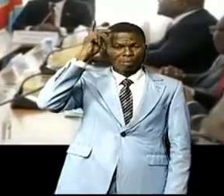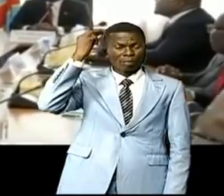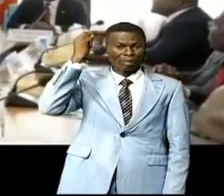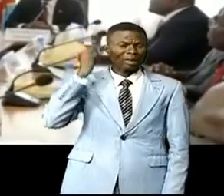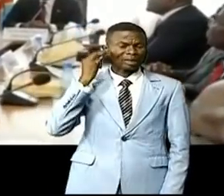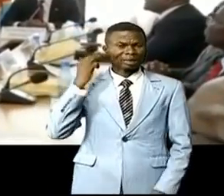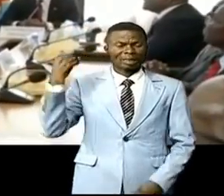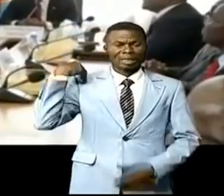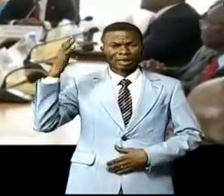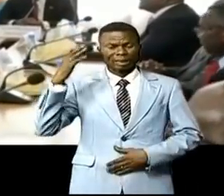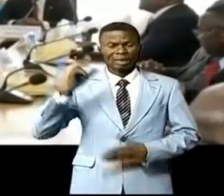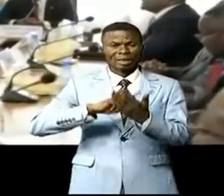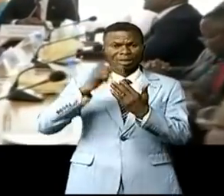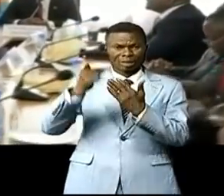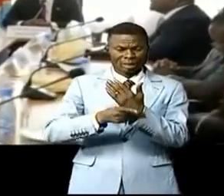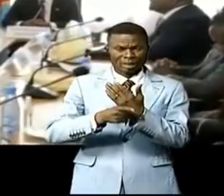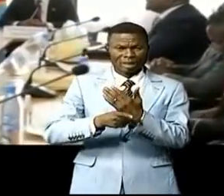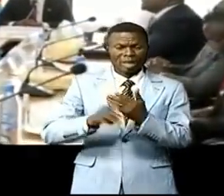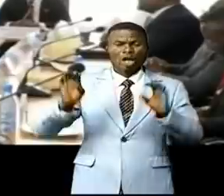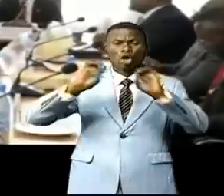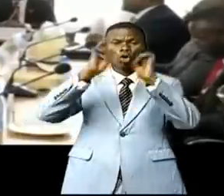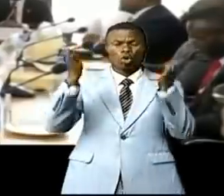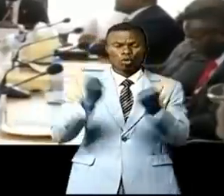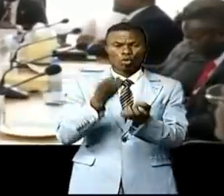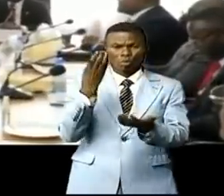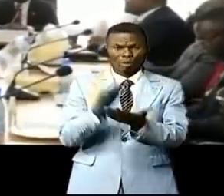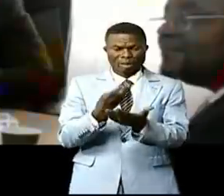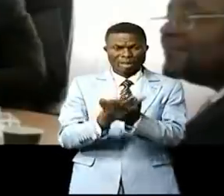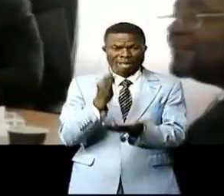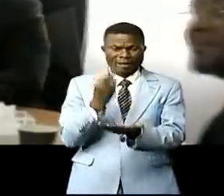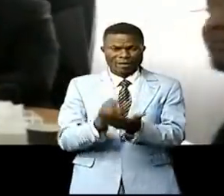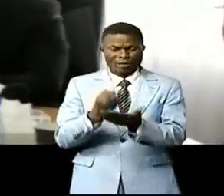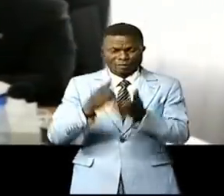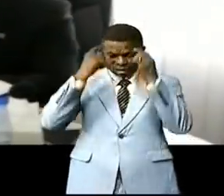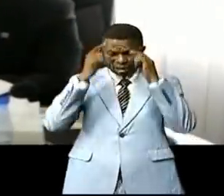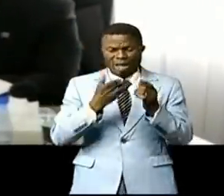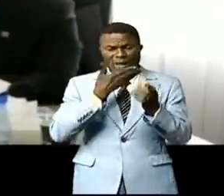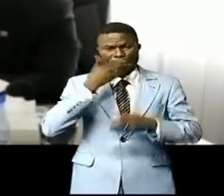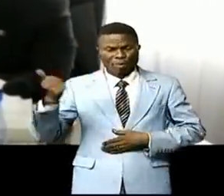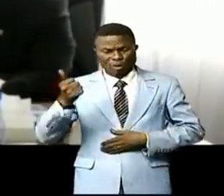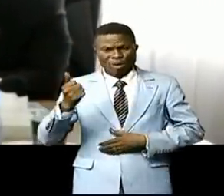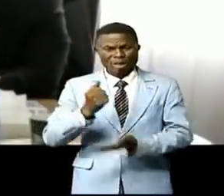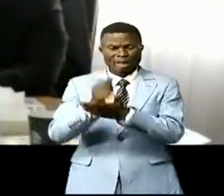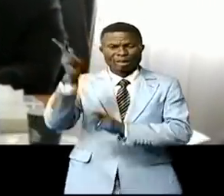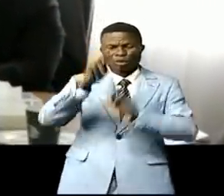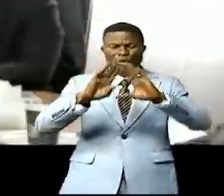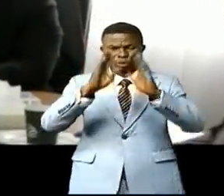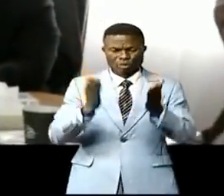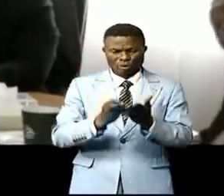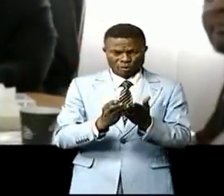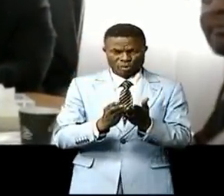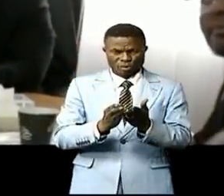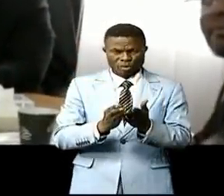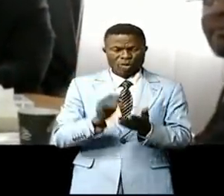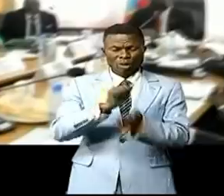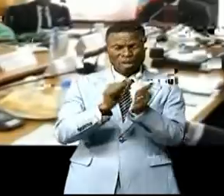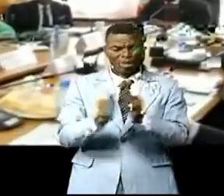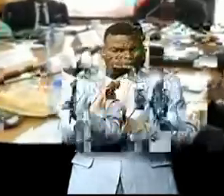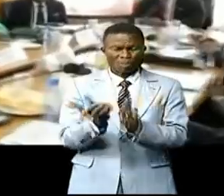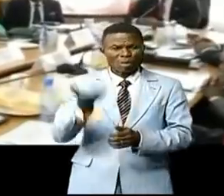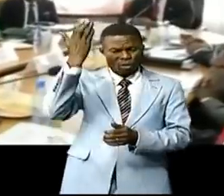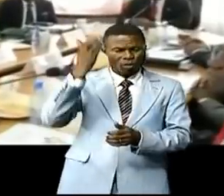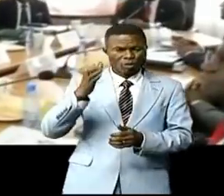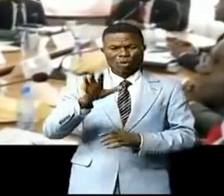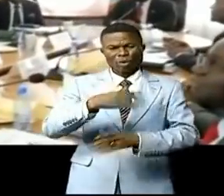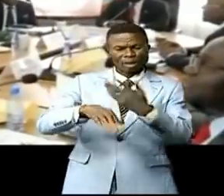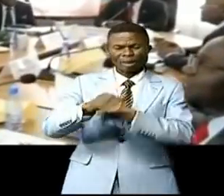Mwando, la commission ECOFIN va arrêter une série de mesures pour mettre la population à l'abri de tout dérapage. Je vais